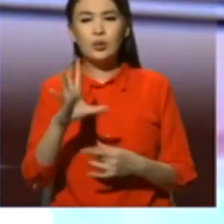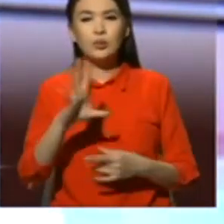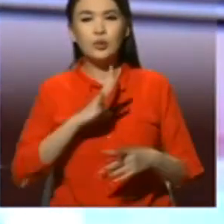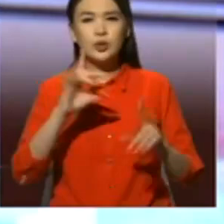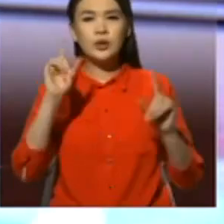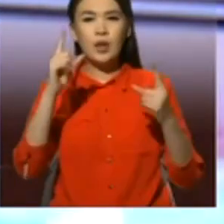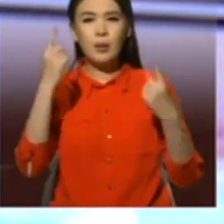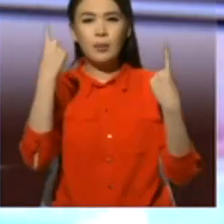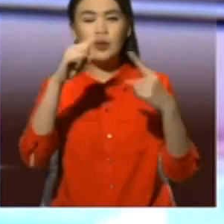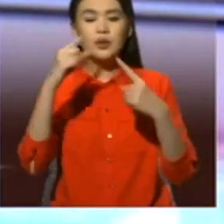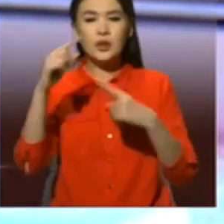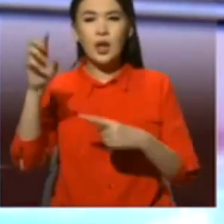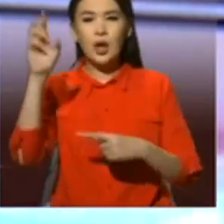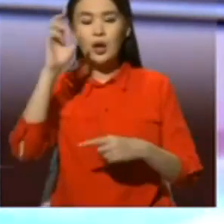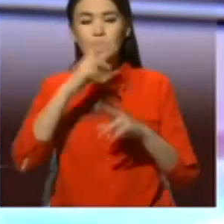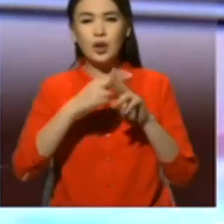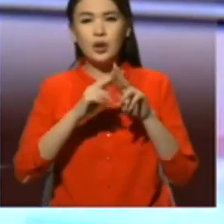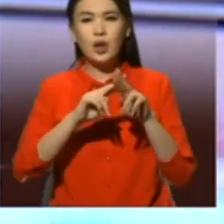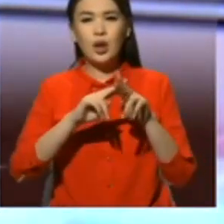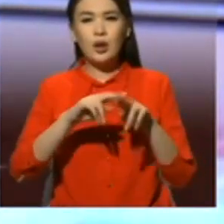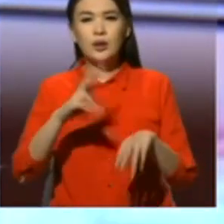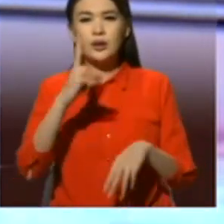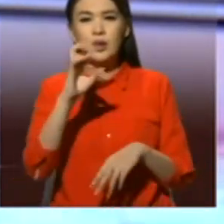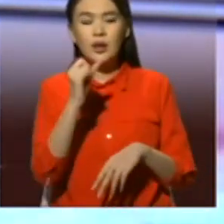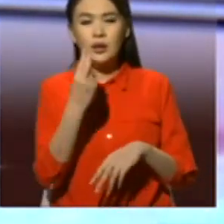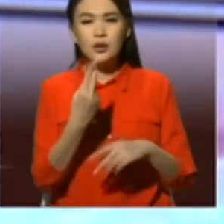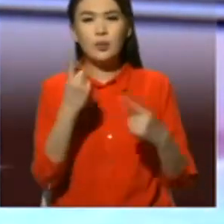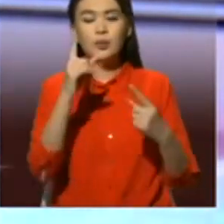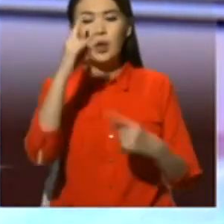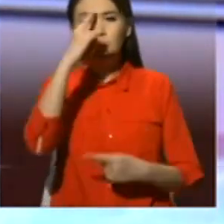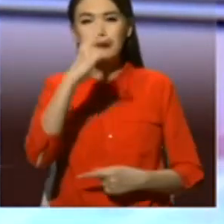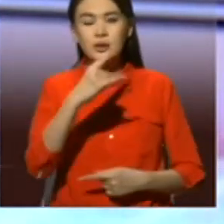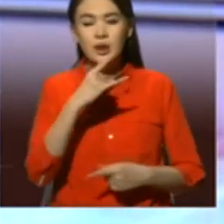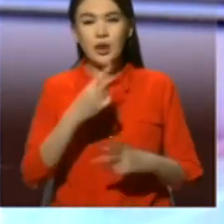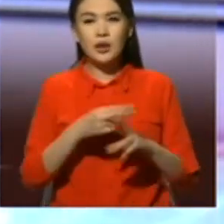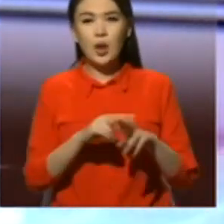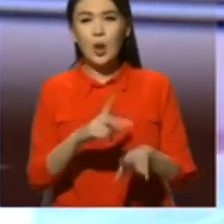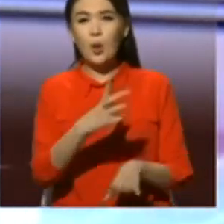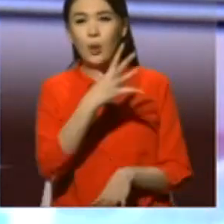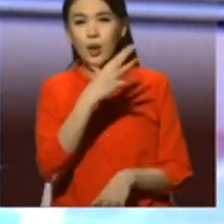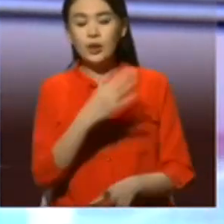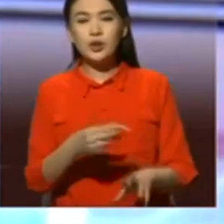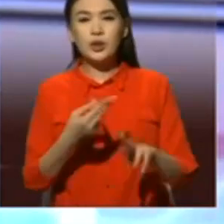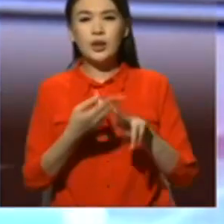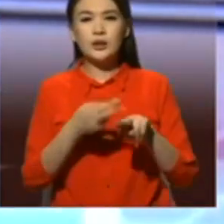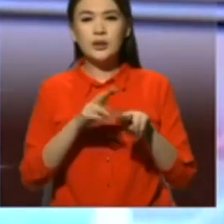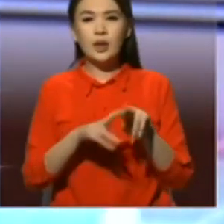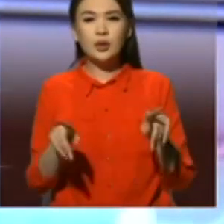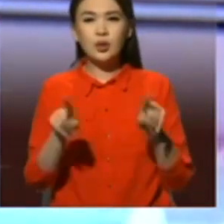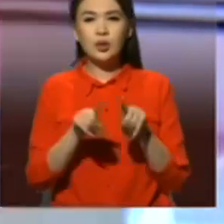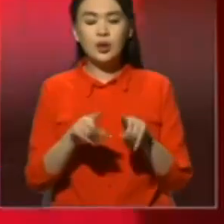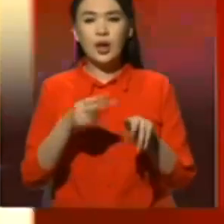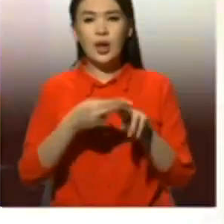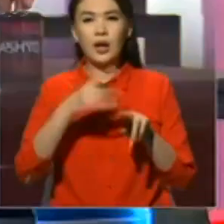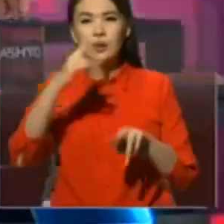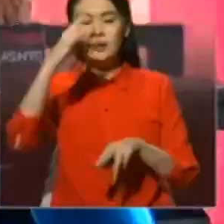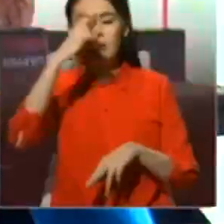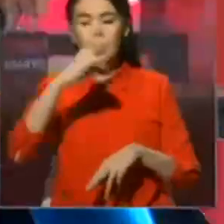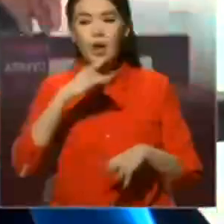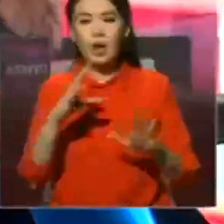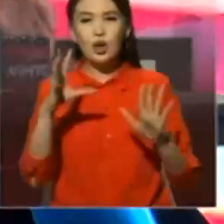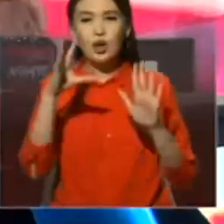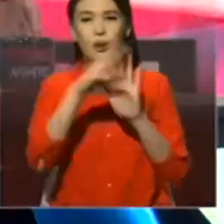ұлттар ғана осыған көп барады? Неге қазақтар біздер бармаймыз деп? Ал уақыт келе, қазір бұл Қазақстан халқы ассамблеясының